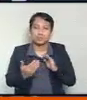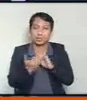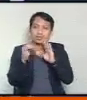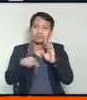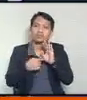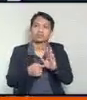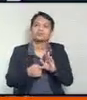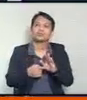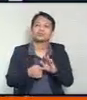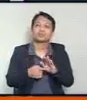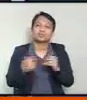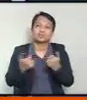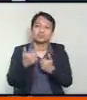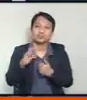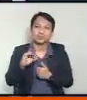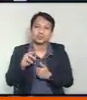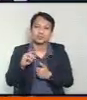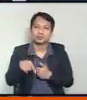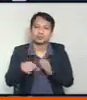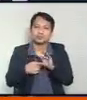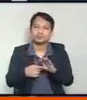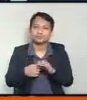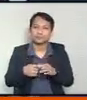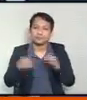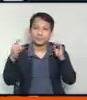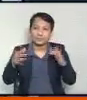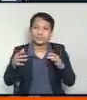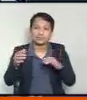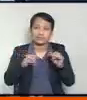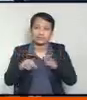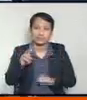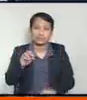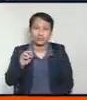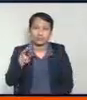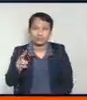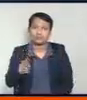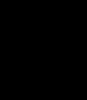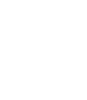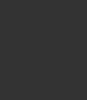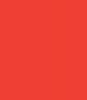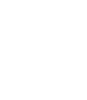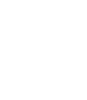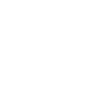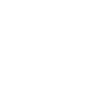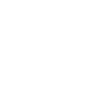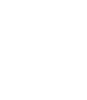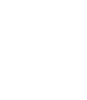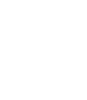sila sa kasong paglabag sa Comprehensive Dangerous Drugs Act of 2002.